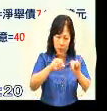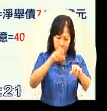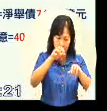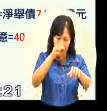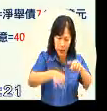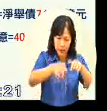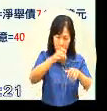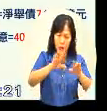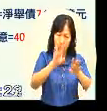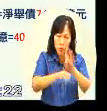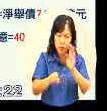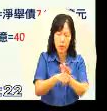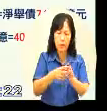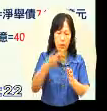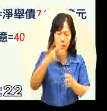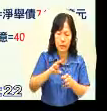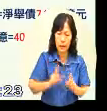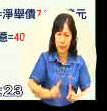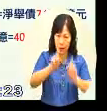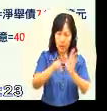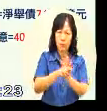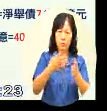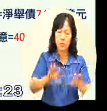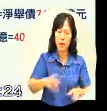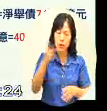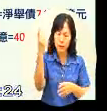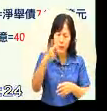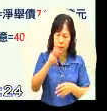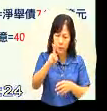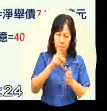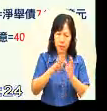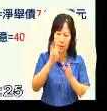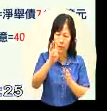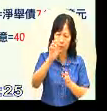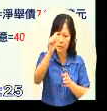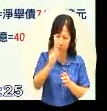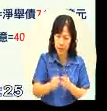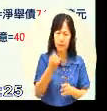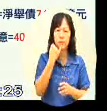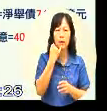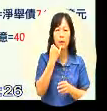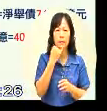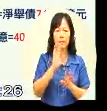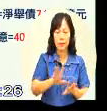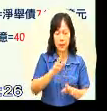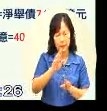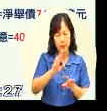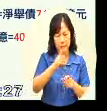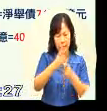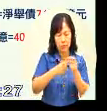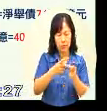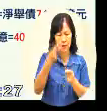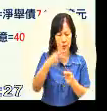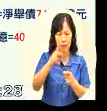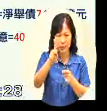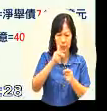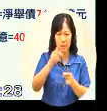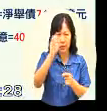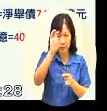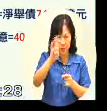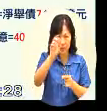债只要举多少亿？举40亿就可以了。今年举债只要举40亿就可以了。换句话